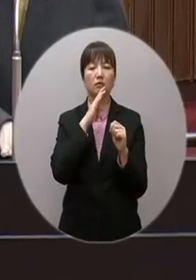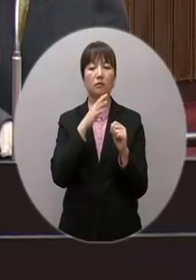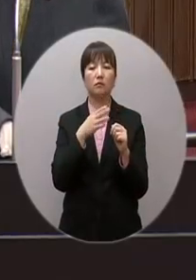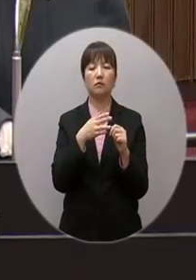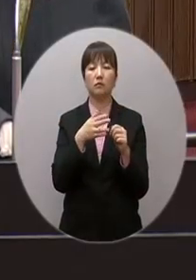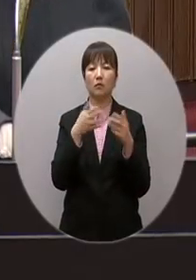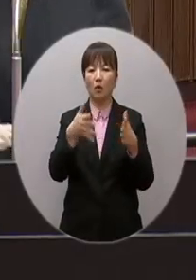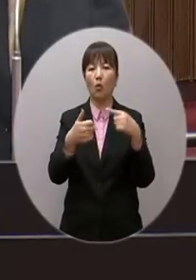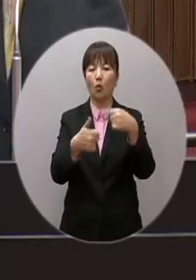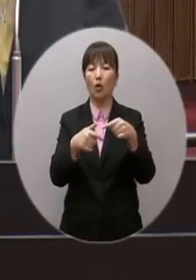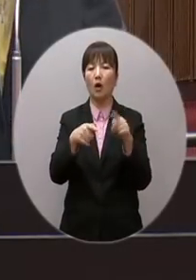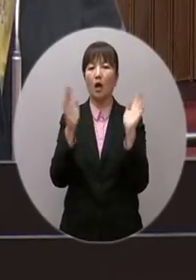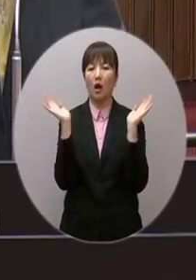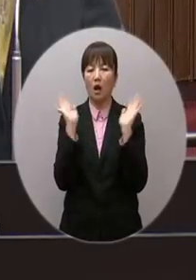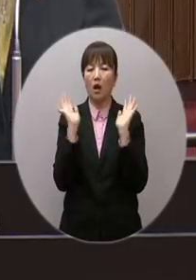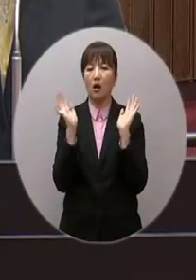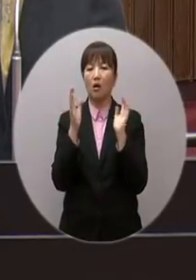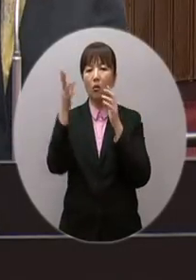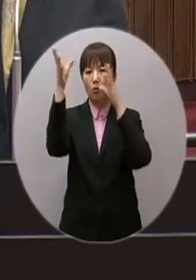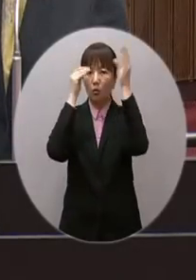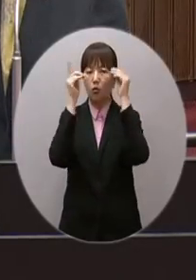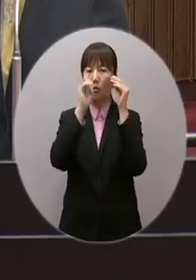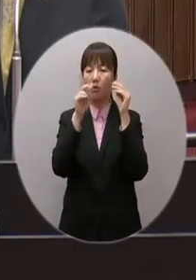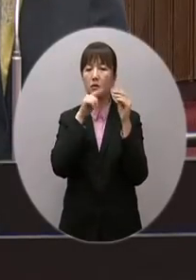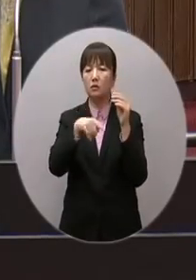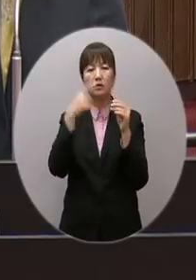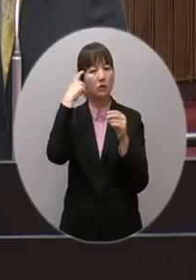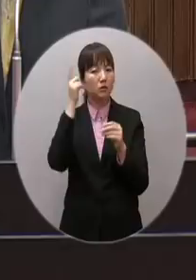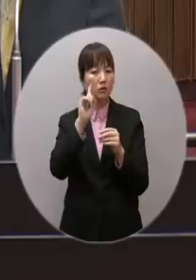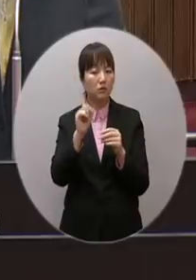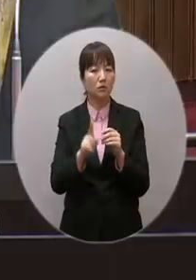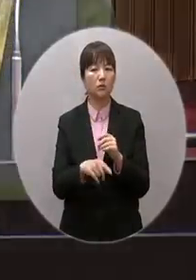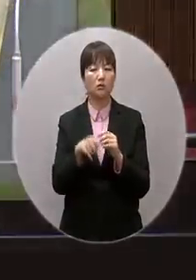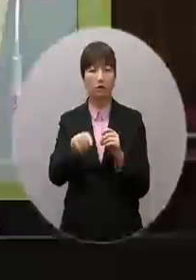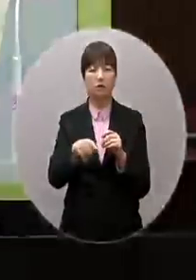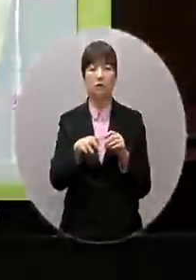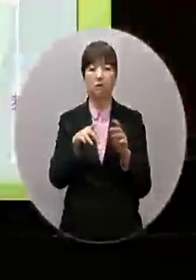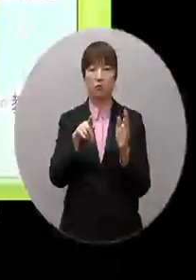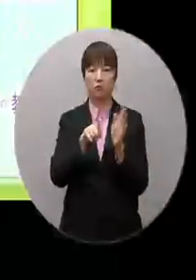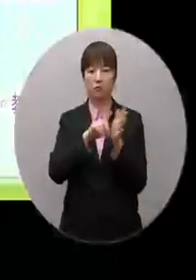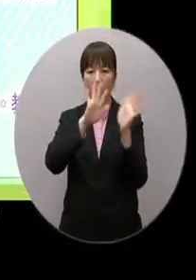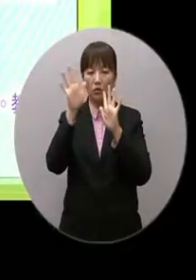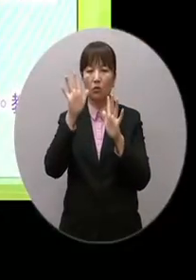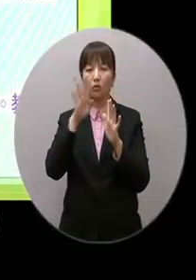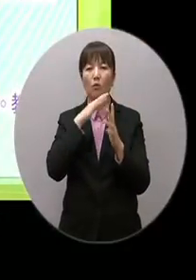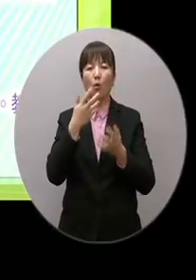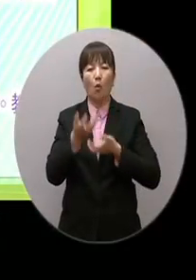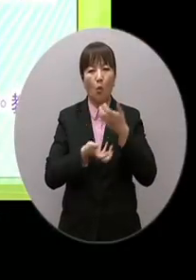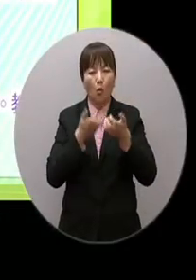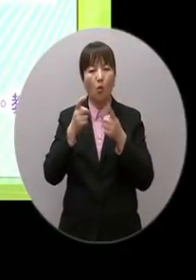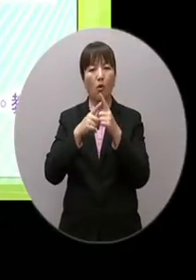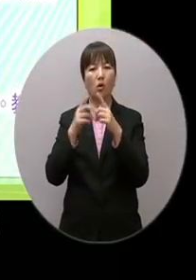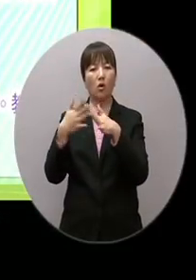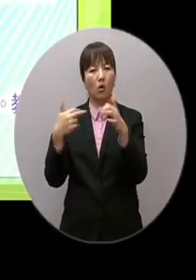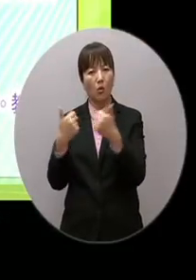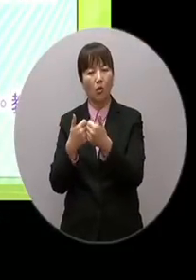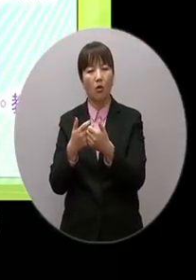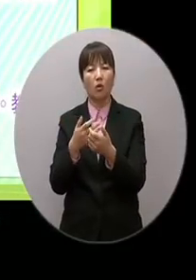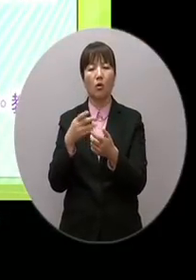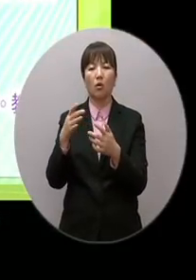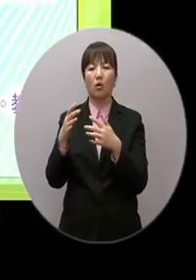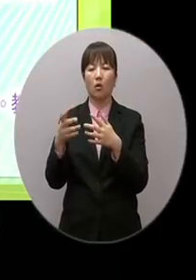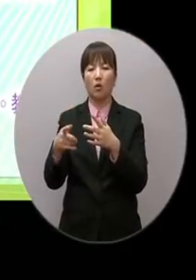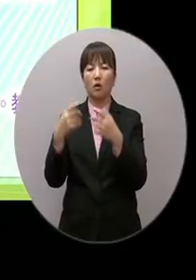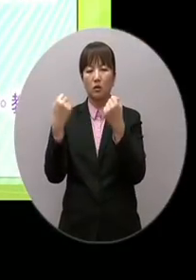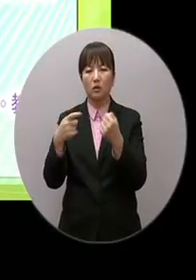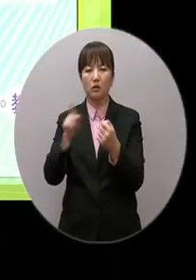也是要求要教我们的小孩子什么叫做性别平等教育。这个时候一样出现了热心的社会团体，社会